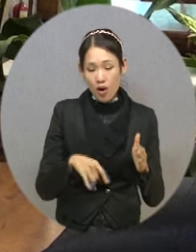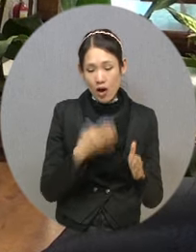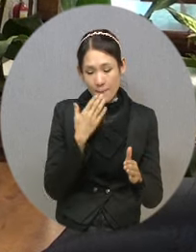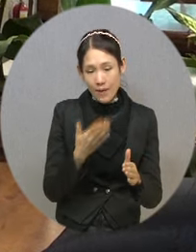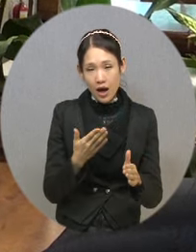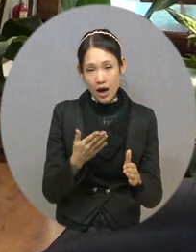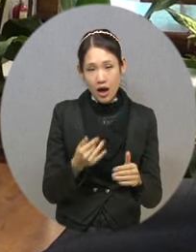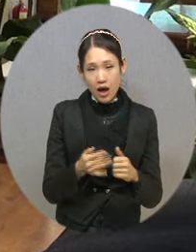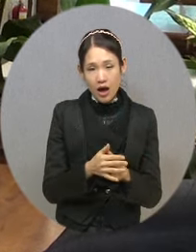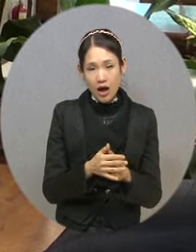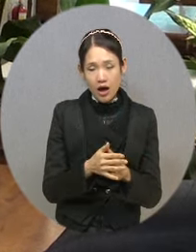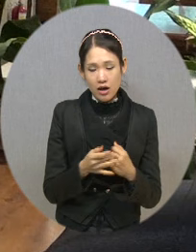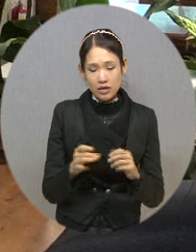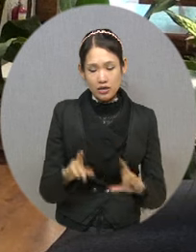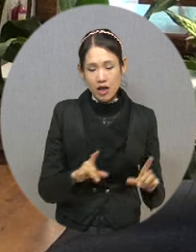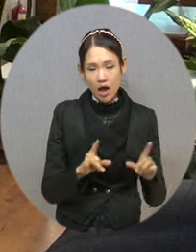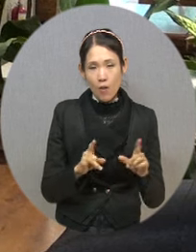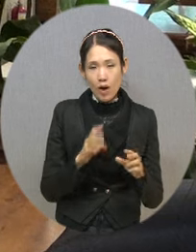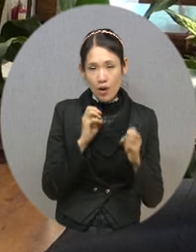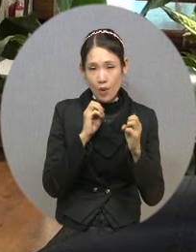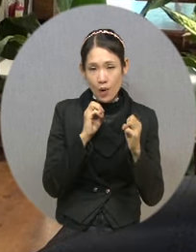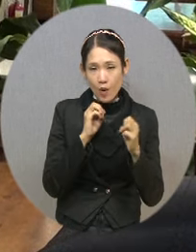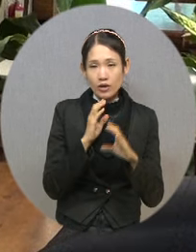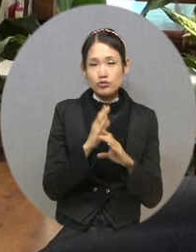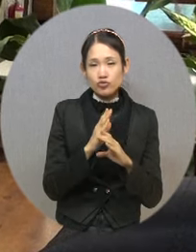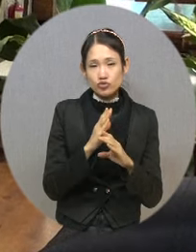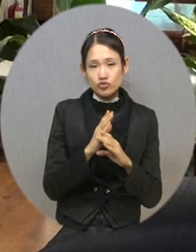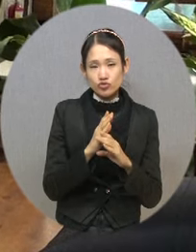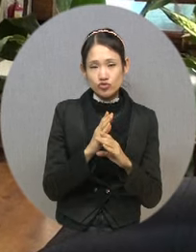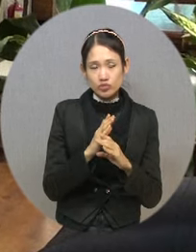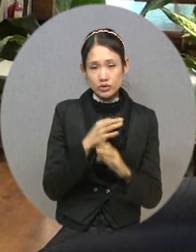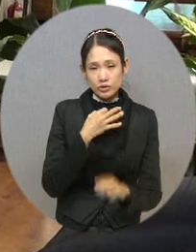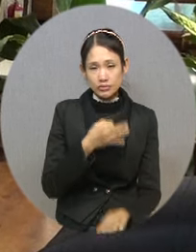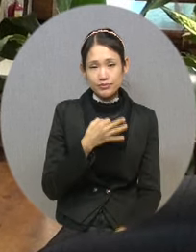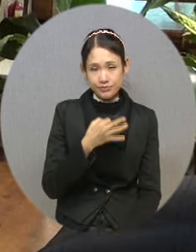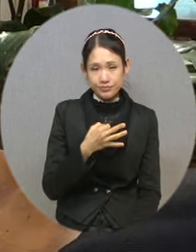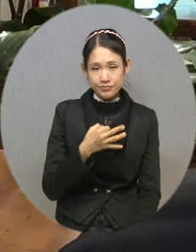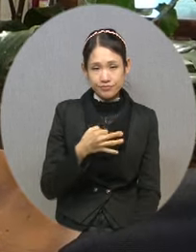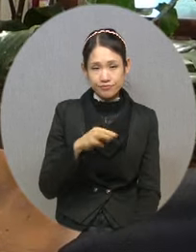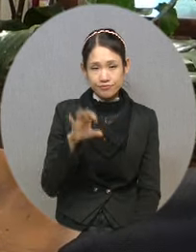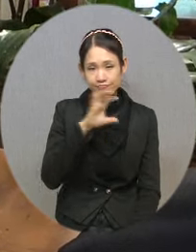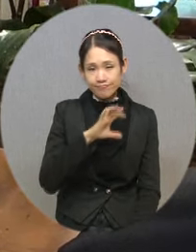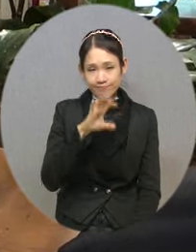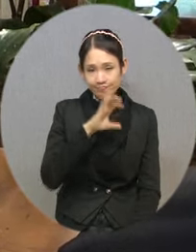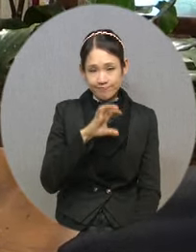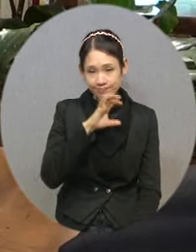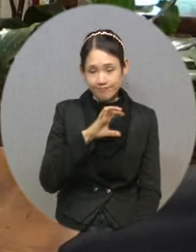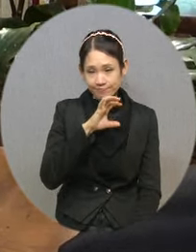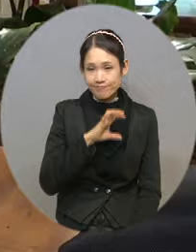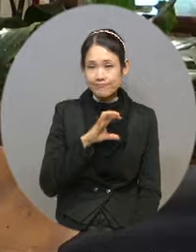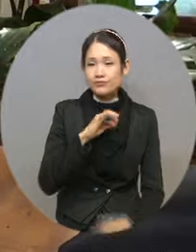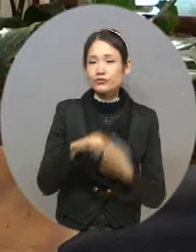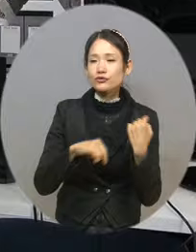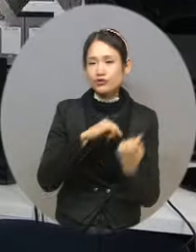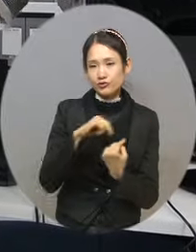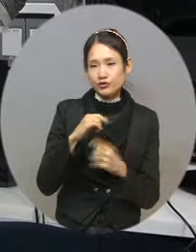있는 그런 생활회화 중심으로 발음과 억양을 함께 연습하는 그런 채널을 운영하고